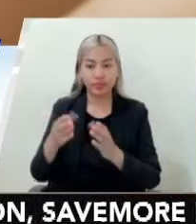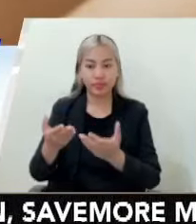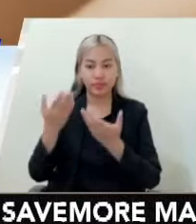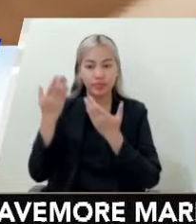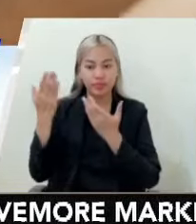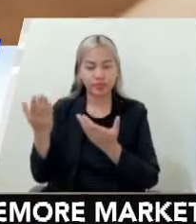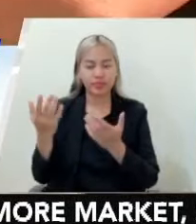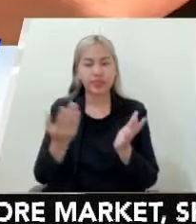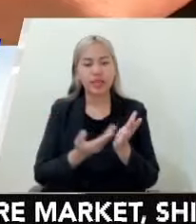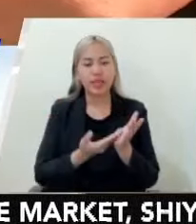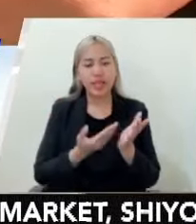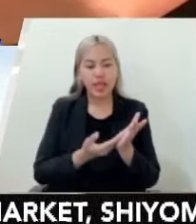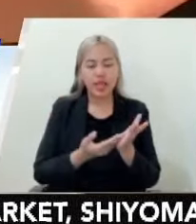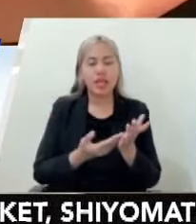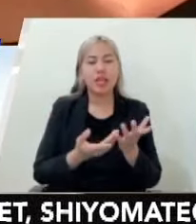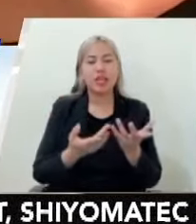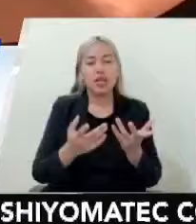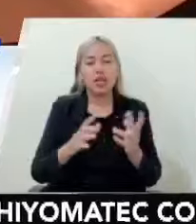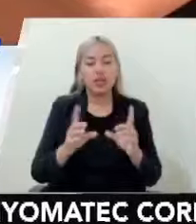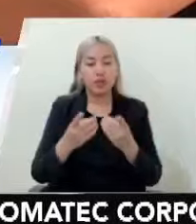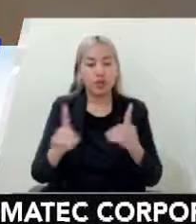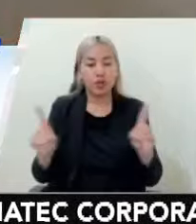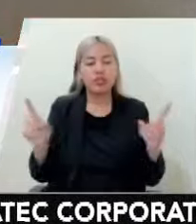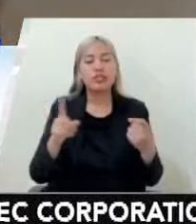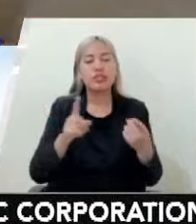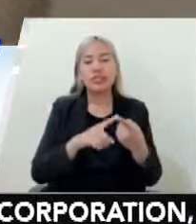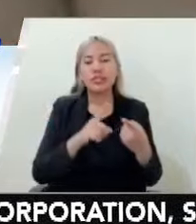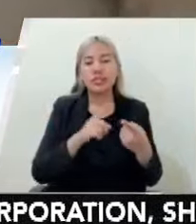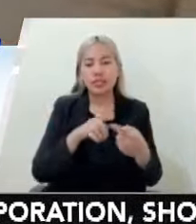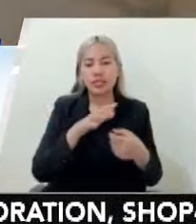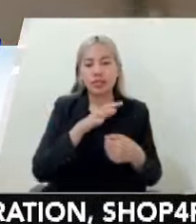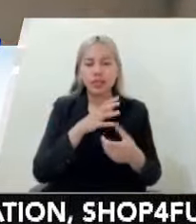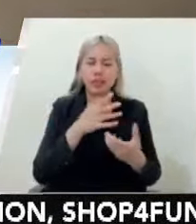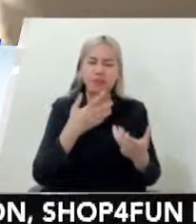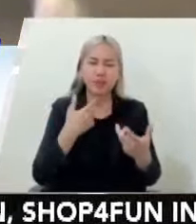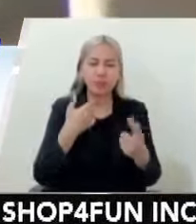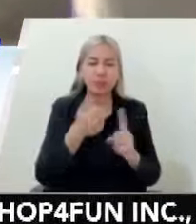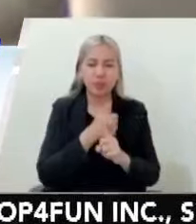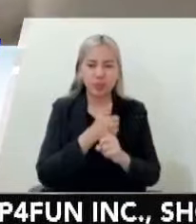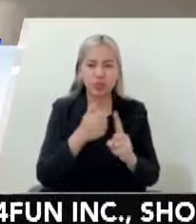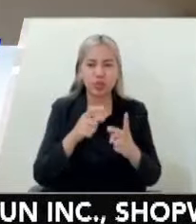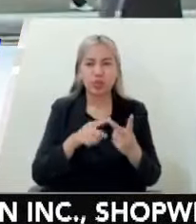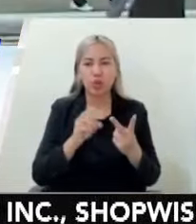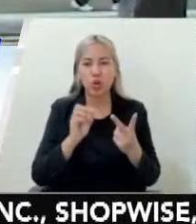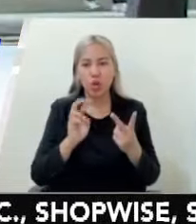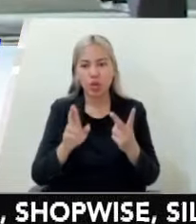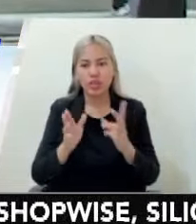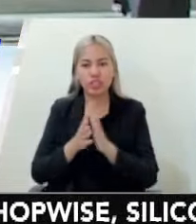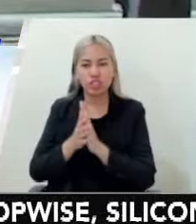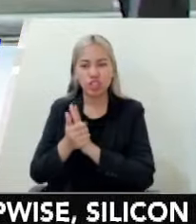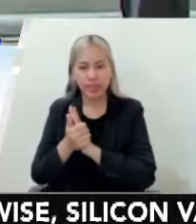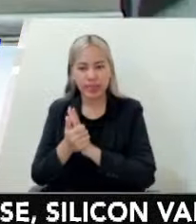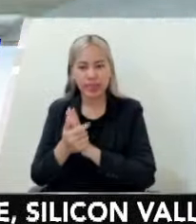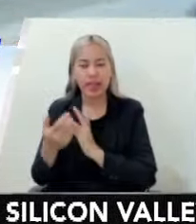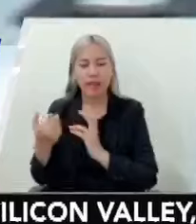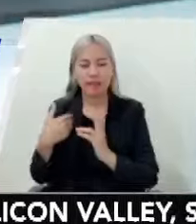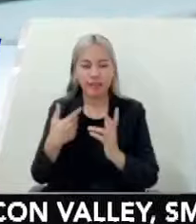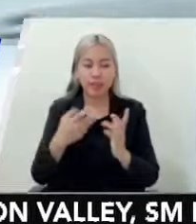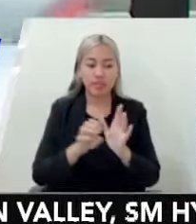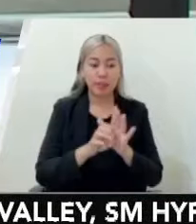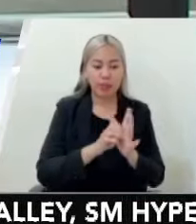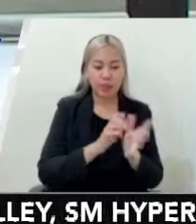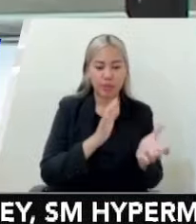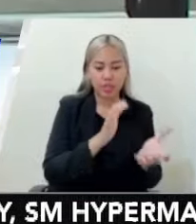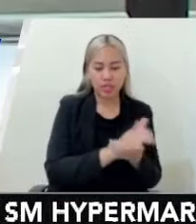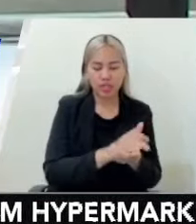violence at marital infidelity o yung pagkakaroon ng ibang karelasyon Bukod sa asawa habang kasal pa para maging legal